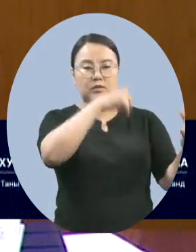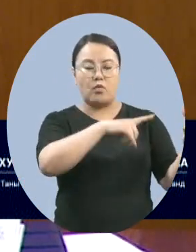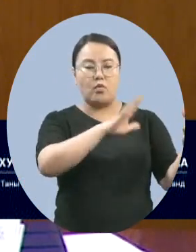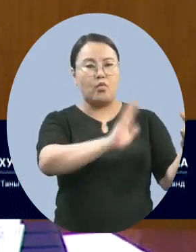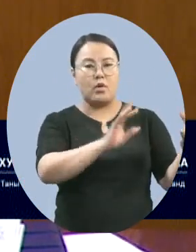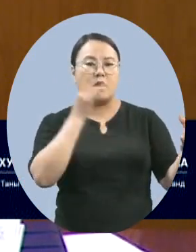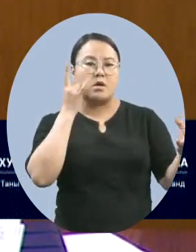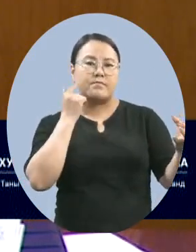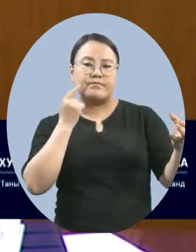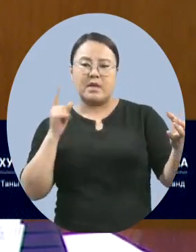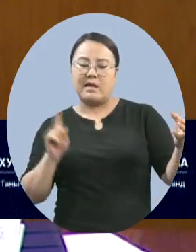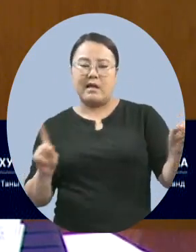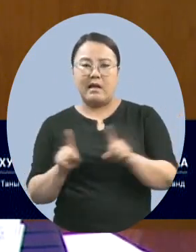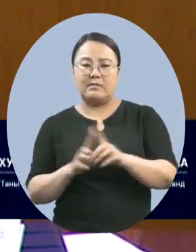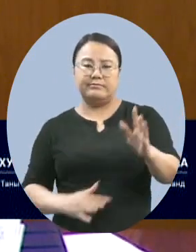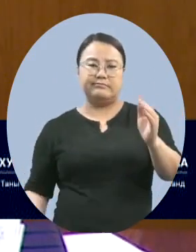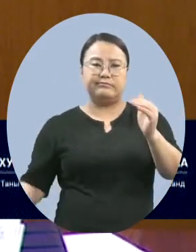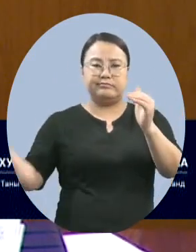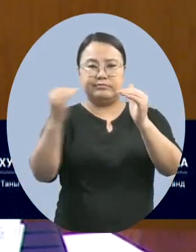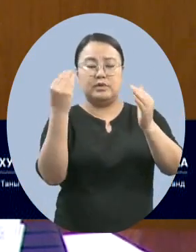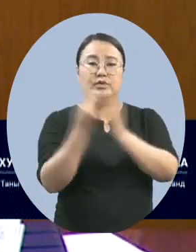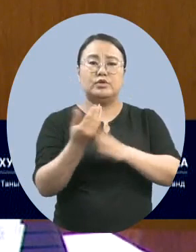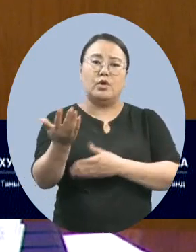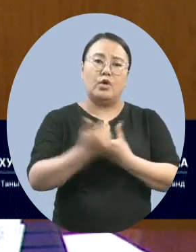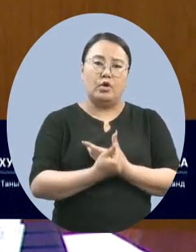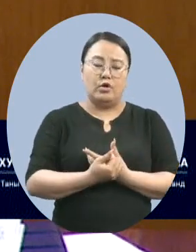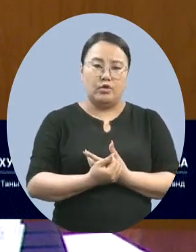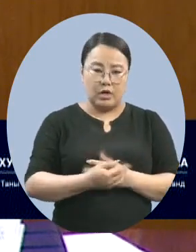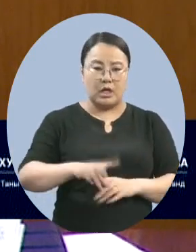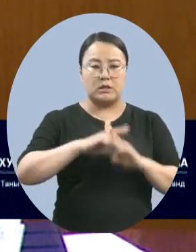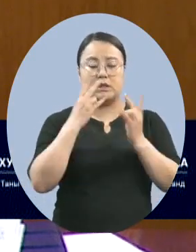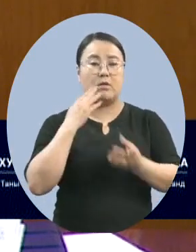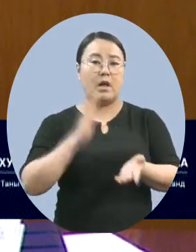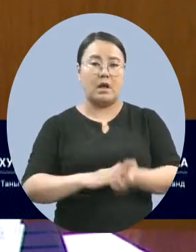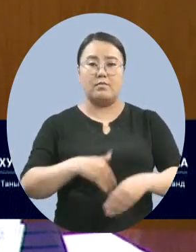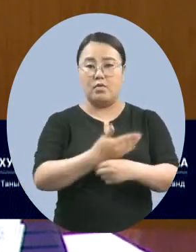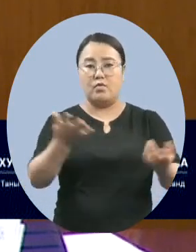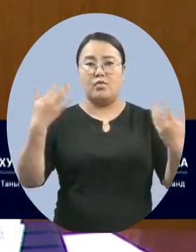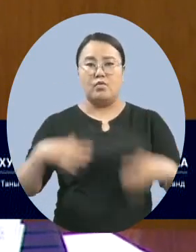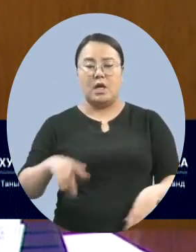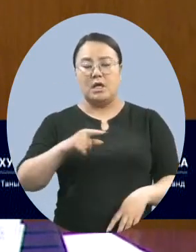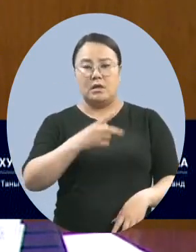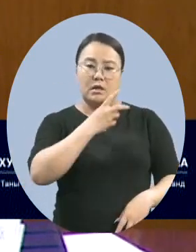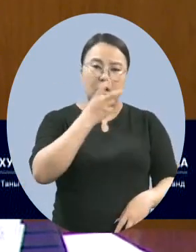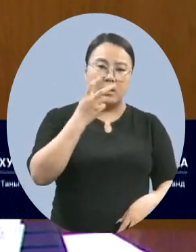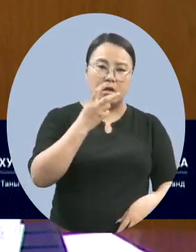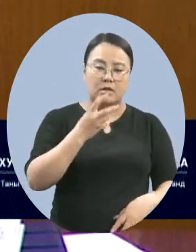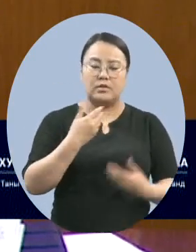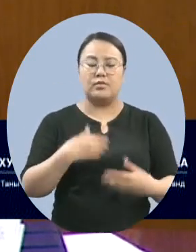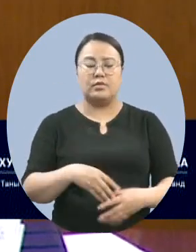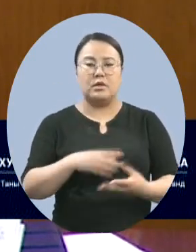тэгшижил ийм жишг оруулж ирэхийг бол зорж бас энэ нийгэм дамжлал өгсөн. Энэ ач холбогдлыг бол